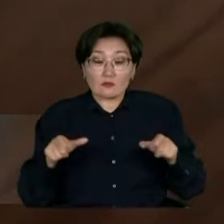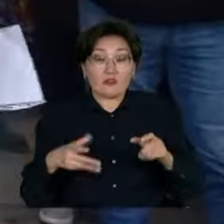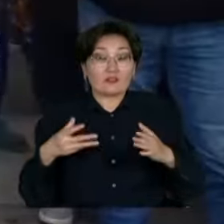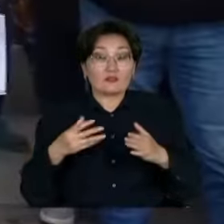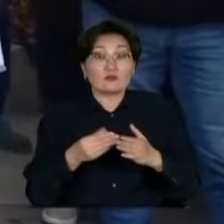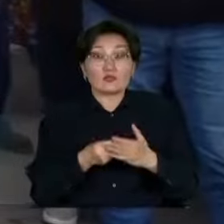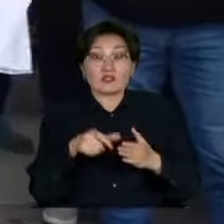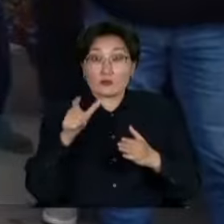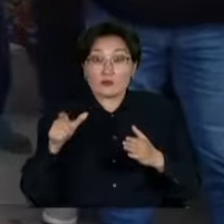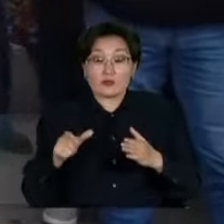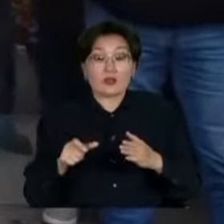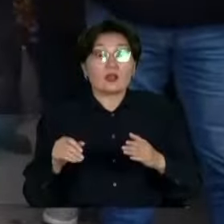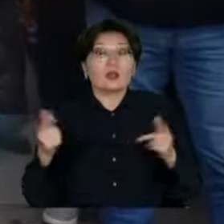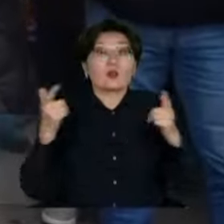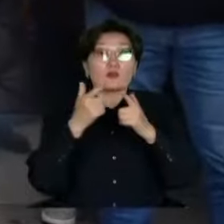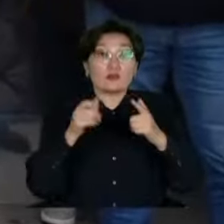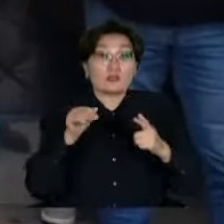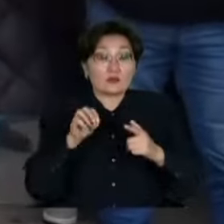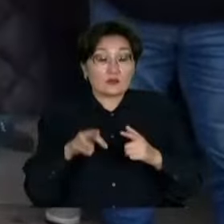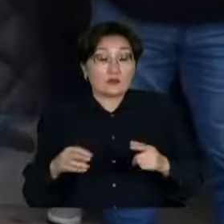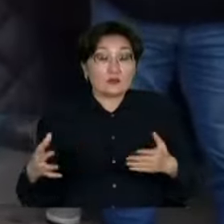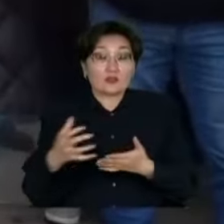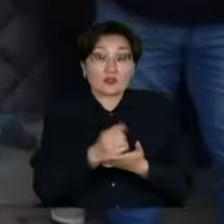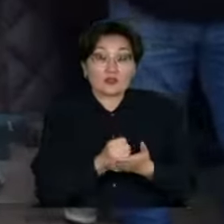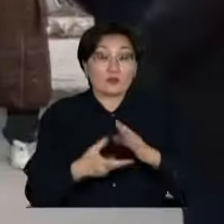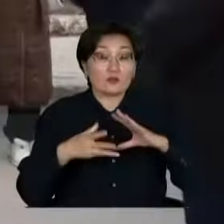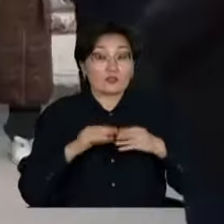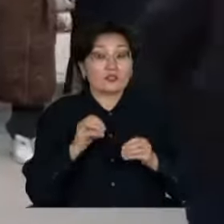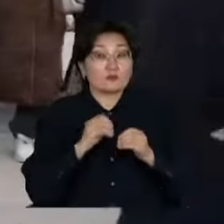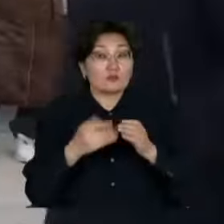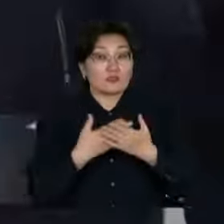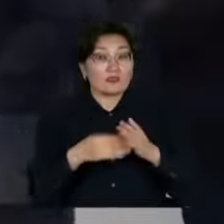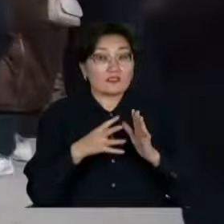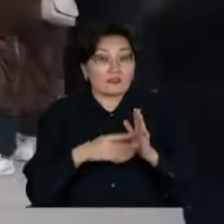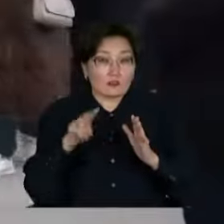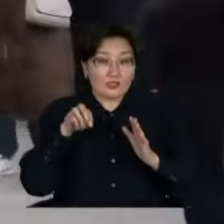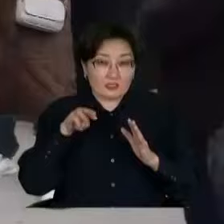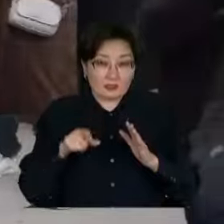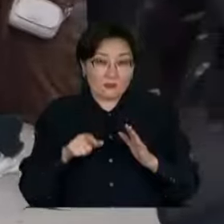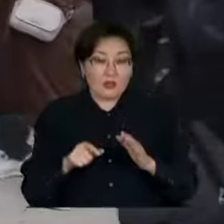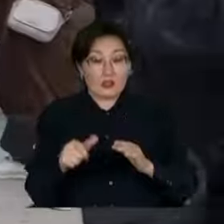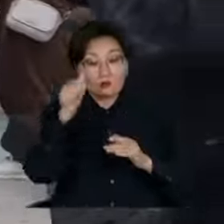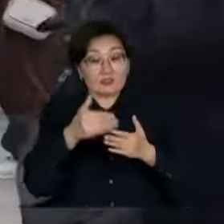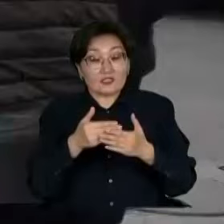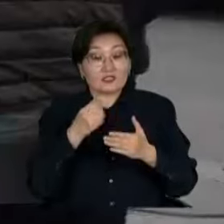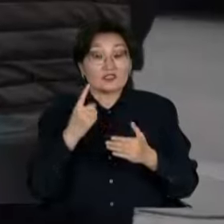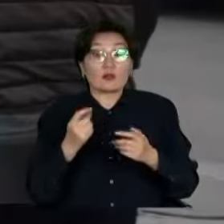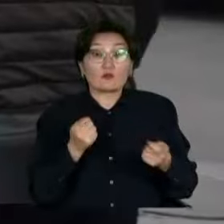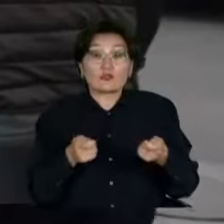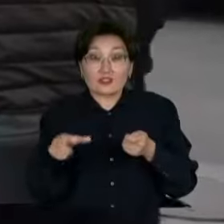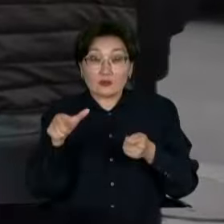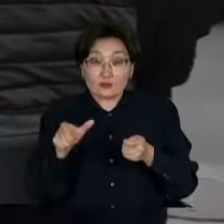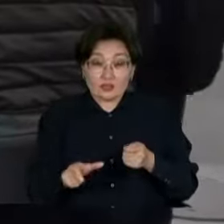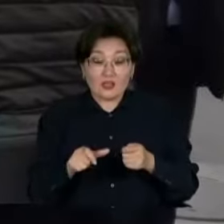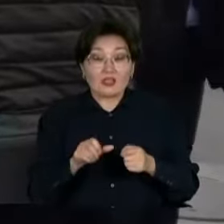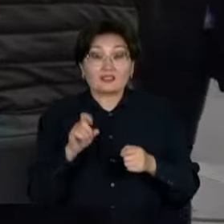вкладчиков. По данным АФМ, компания собрала жителей в общей сложности около 9 миллиардов тенге. А месяц назад один из организаторов